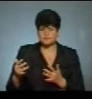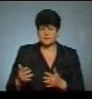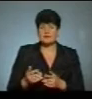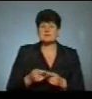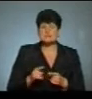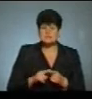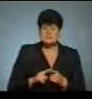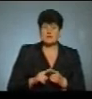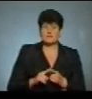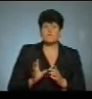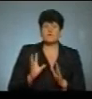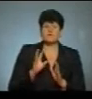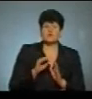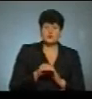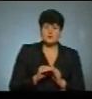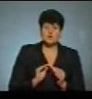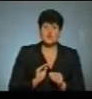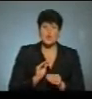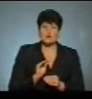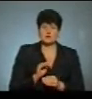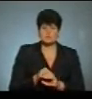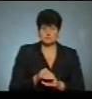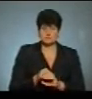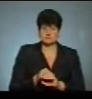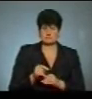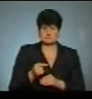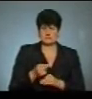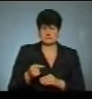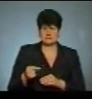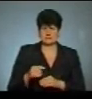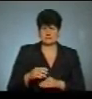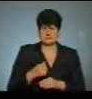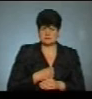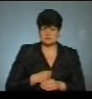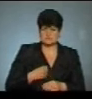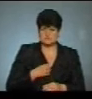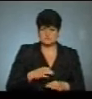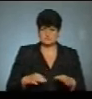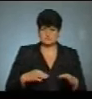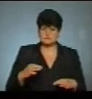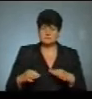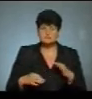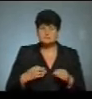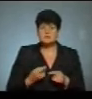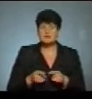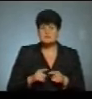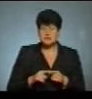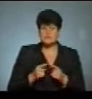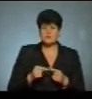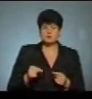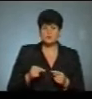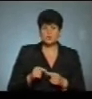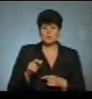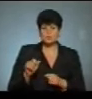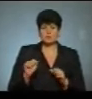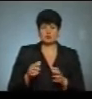це вносить додаткове негативне емоційне напруження. І, відповідно, люди можуть